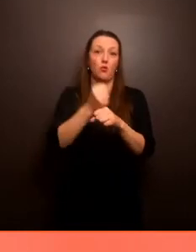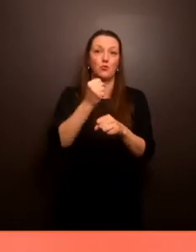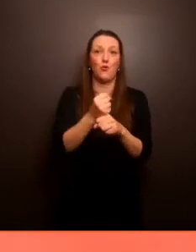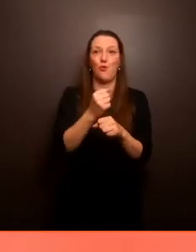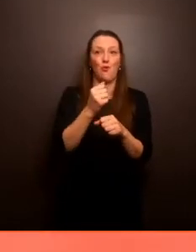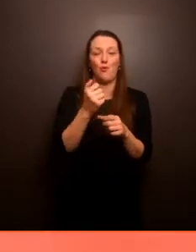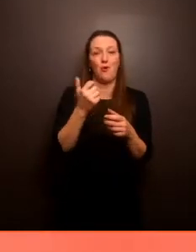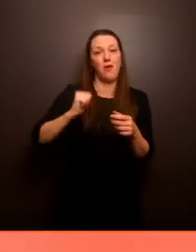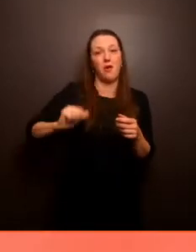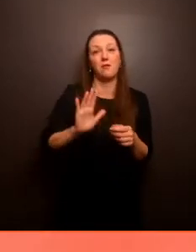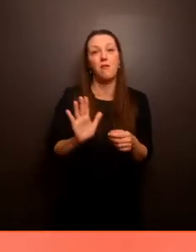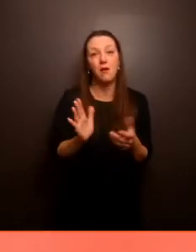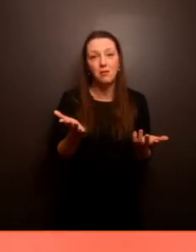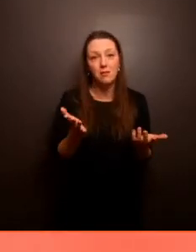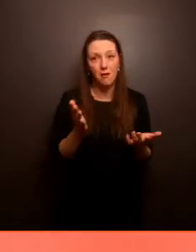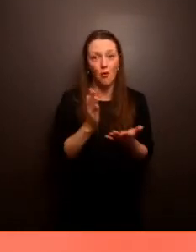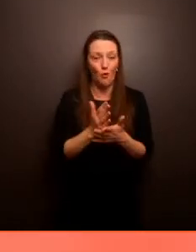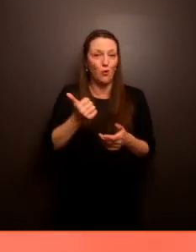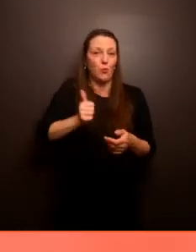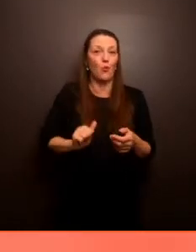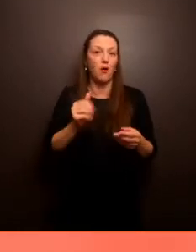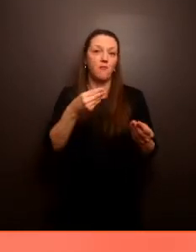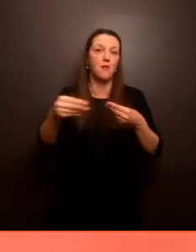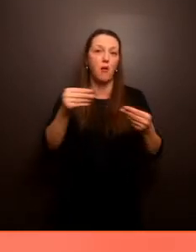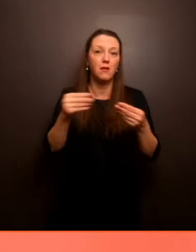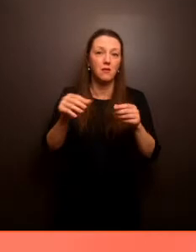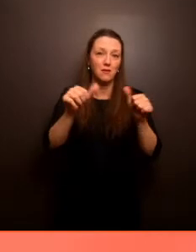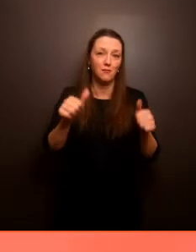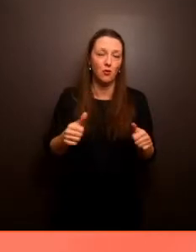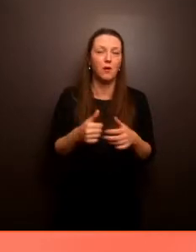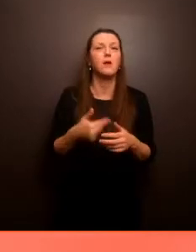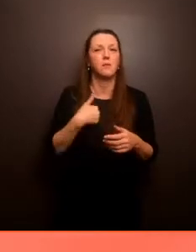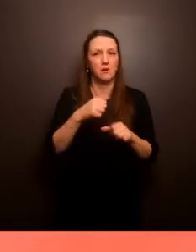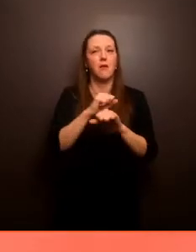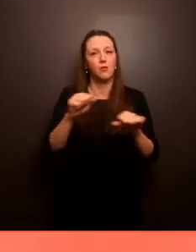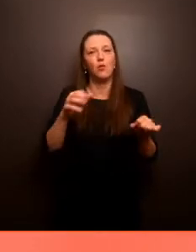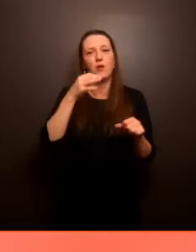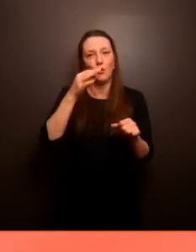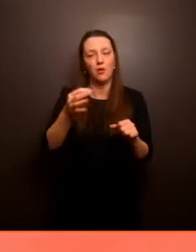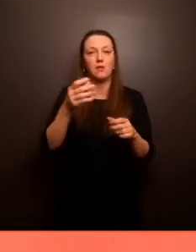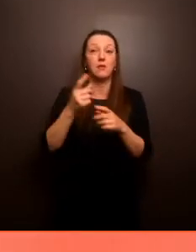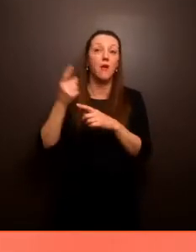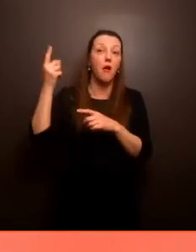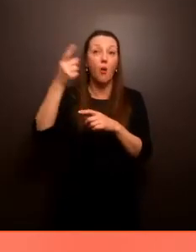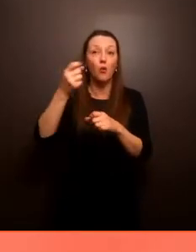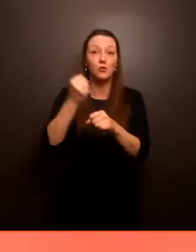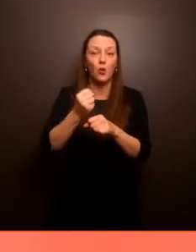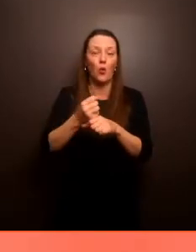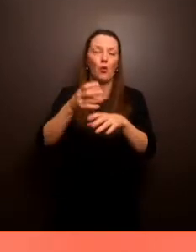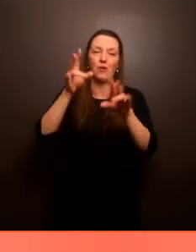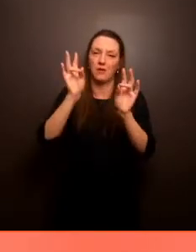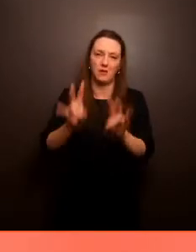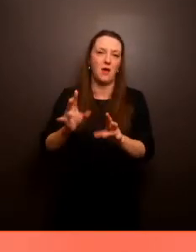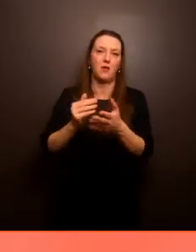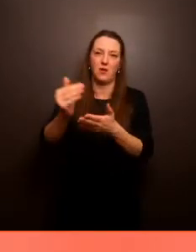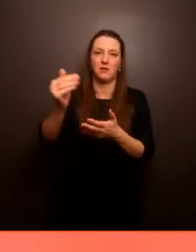pihta. Nii et ma julgen öelda, et kaugtöö on tulnud, et jääda. Kaugtöö on selgelt